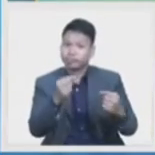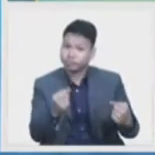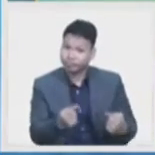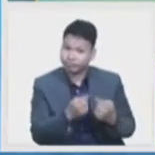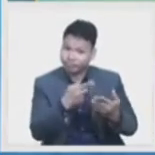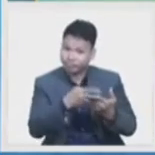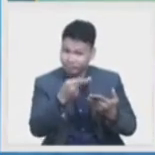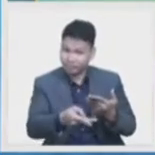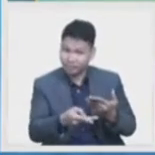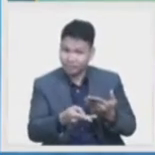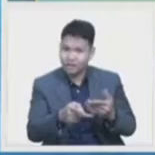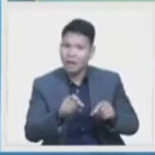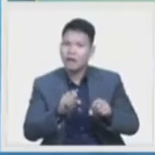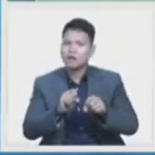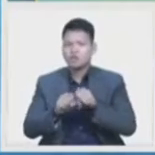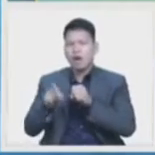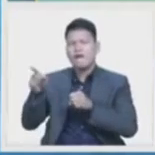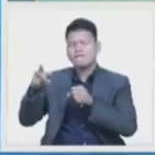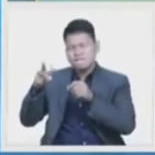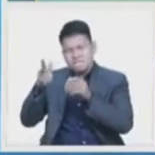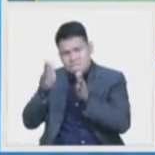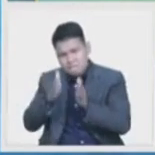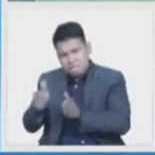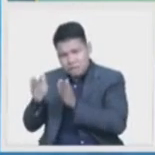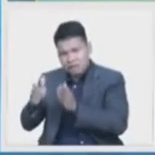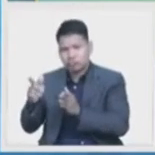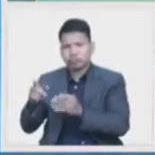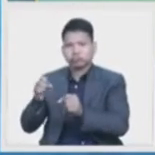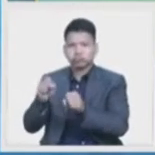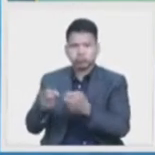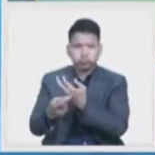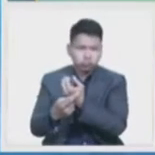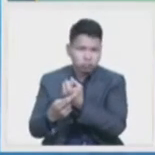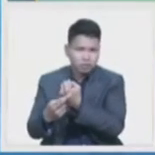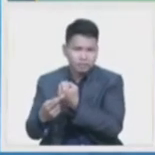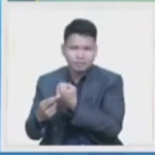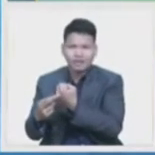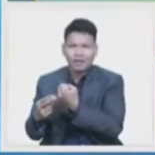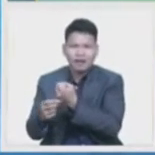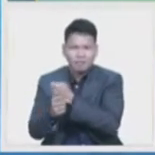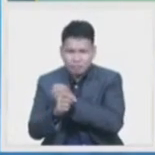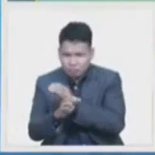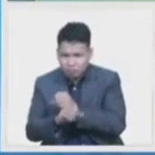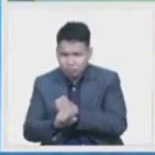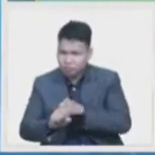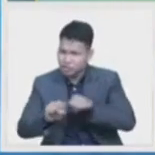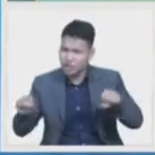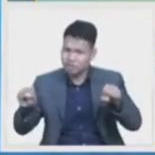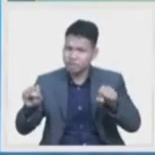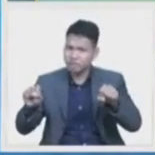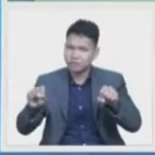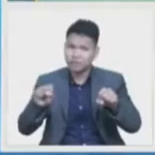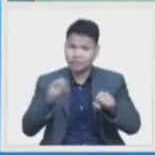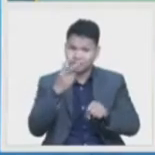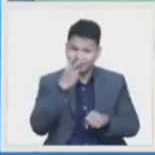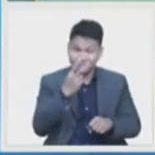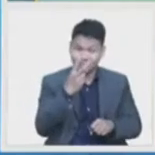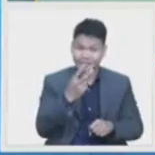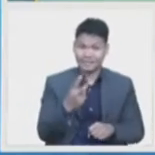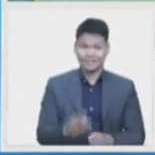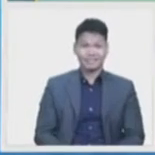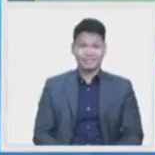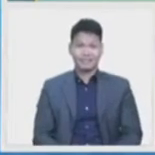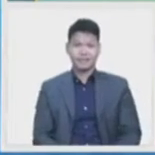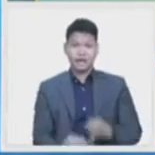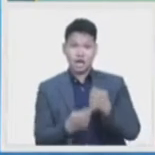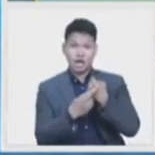sila makuratan. Sama sa rescue. Ang mga rescue, dili nga diha ra sila mag-andam kung